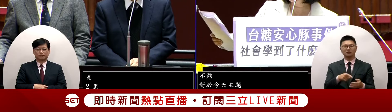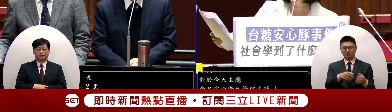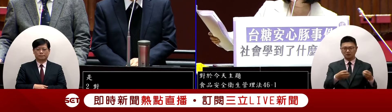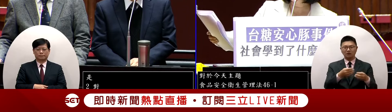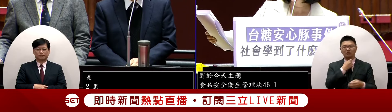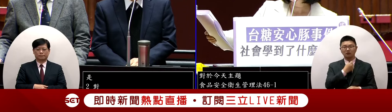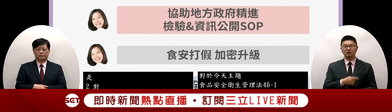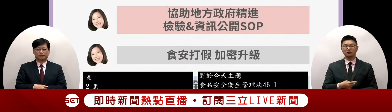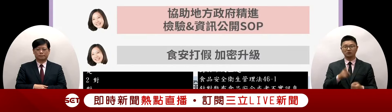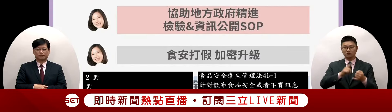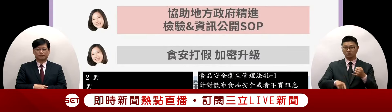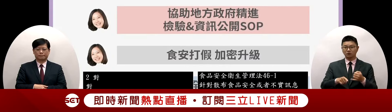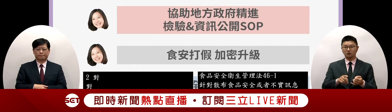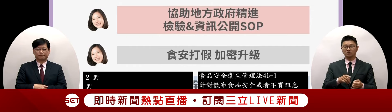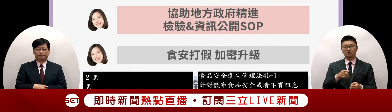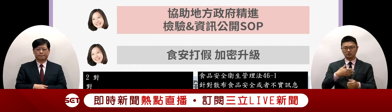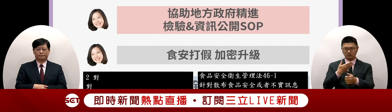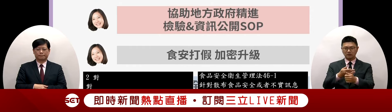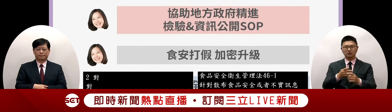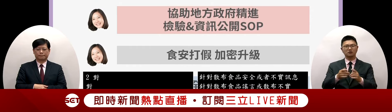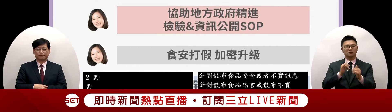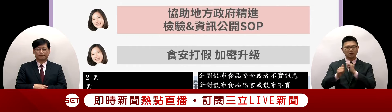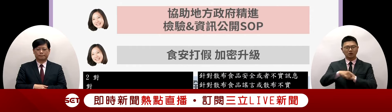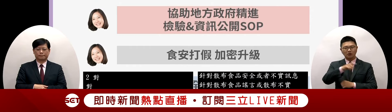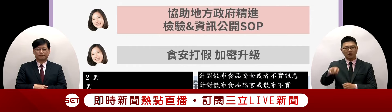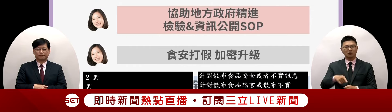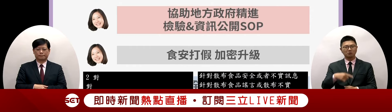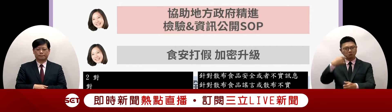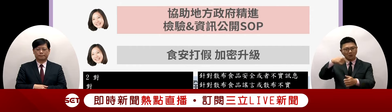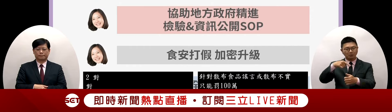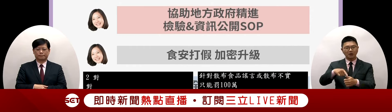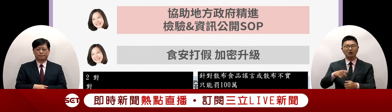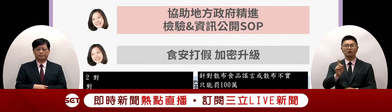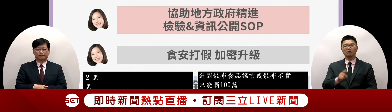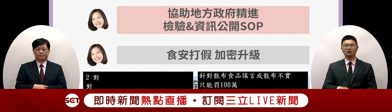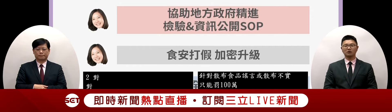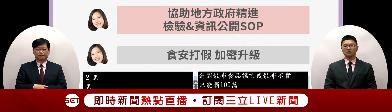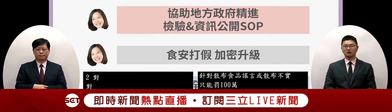再一次来说，给社会的一堂课，快速结案，